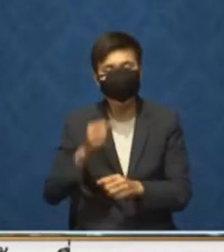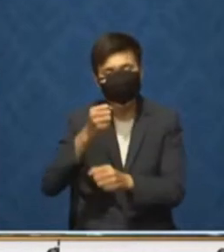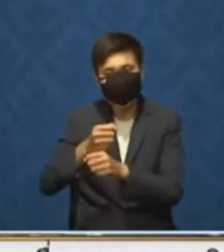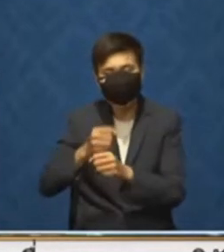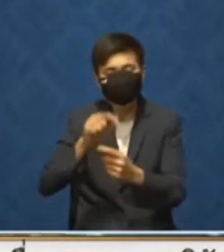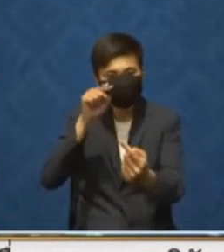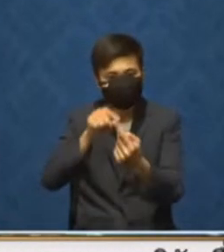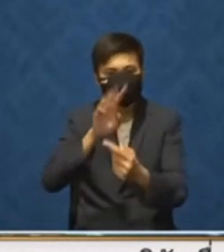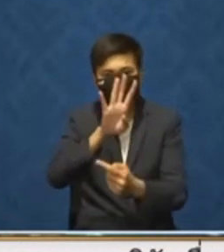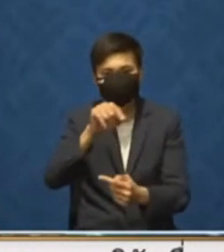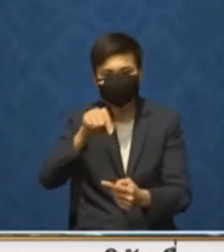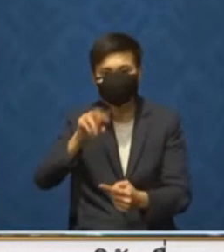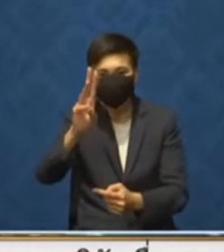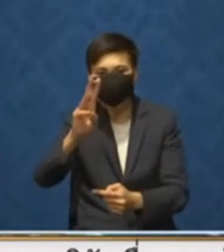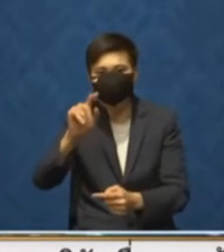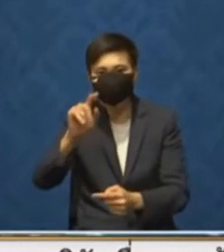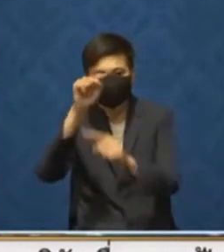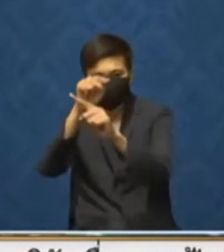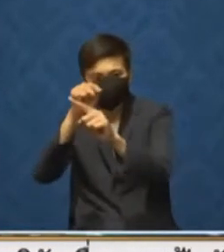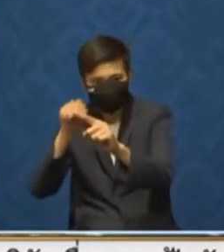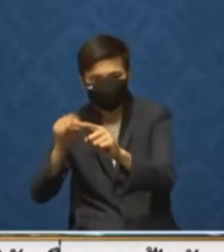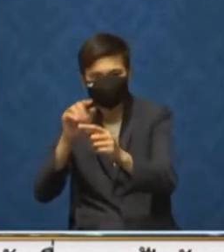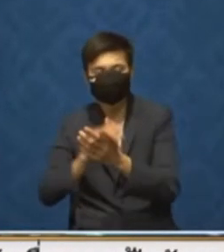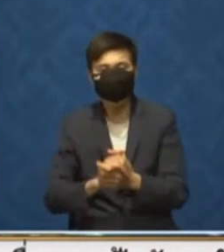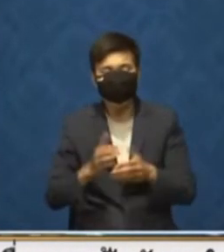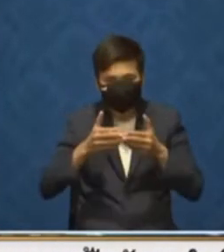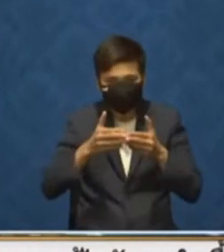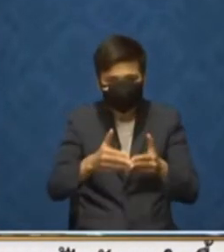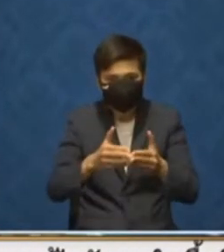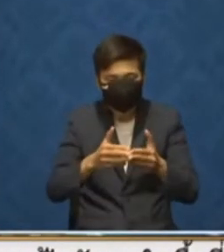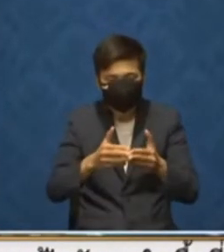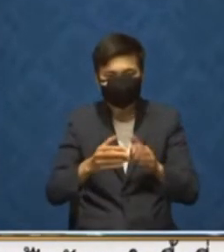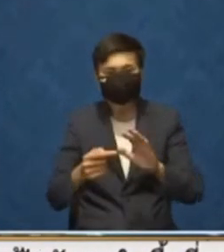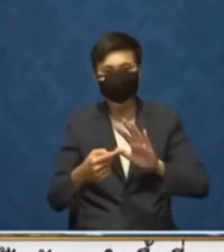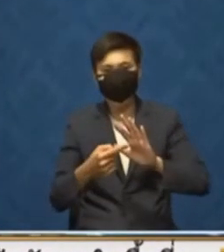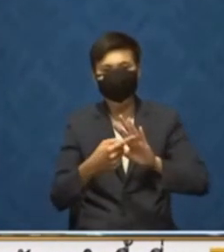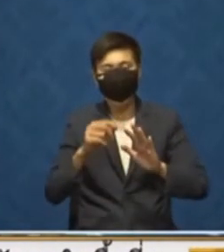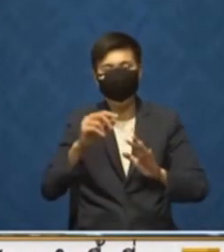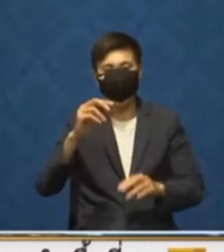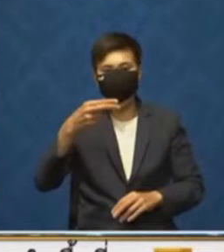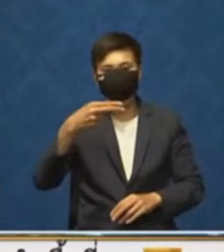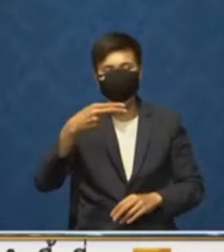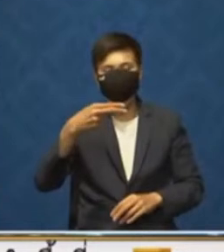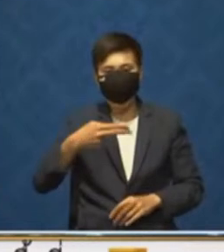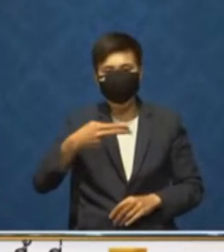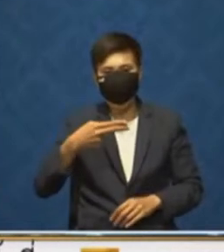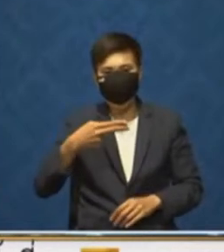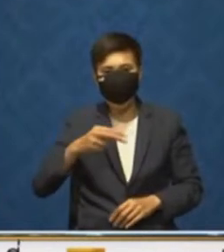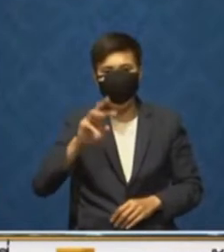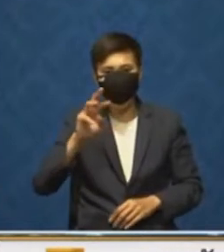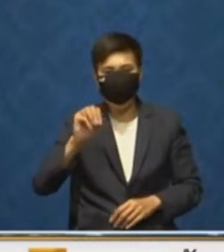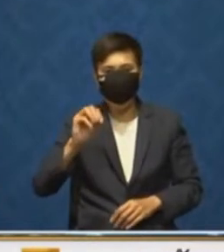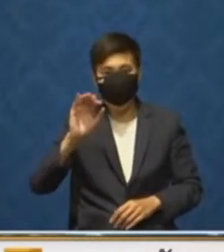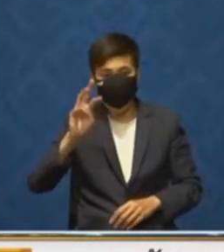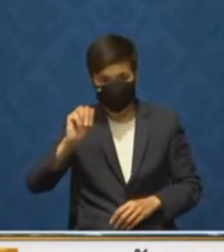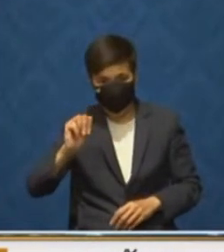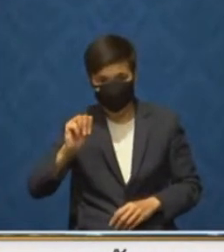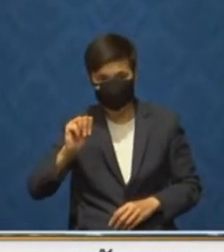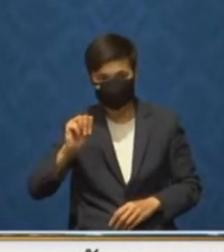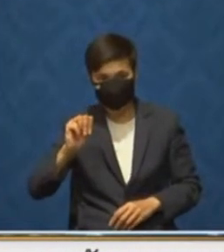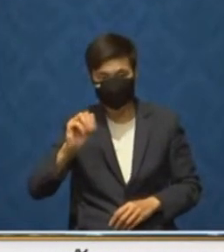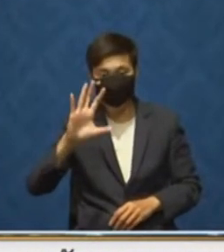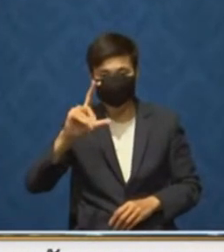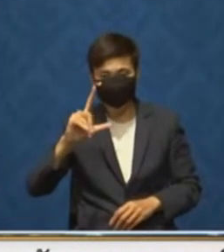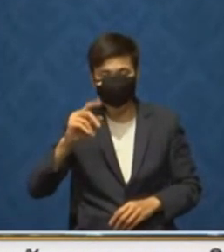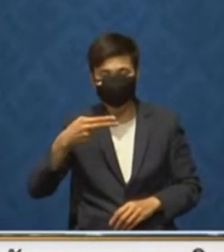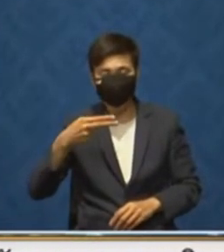ท่าเรือแหลมฉบังเฟส 3 fทำมาแล้ว 1ปีเคลือบหน้าไป 5เปอร์เซ็นต์ครับทุกคนบอกว่าเป็นรกิจผมไม่แน่